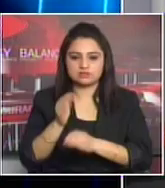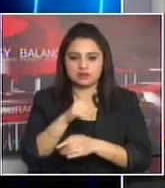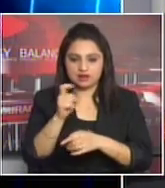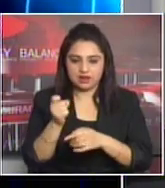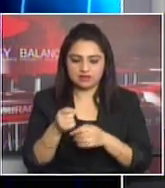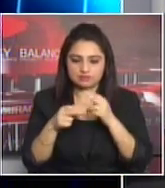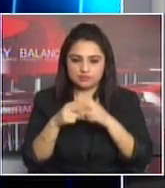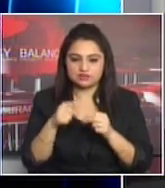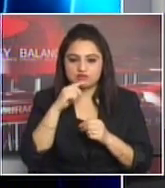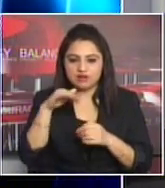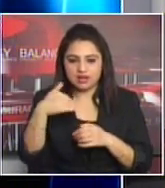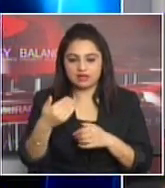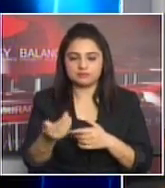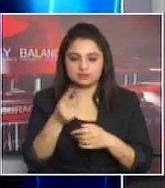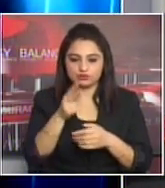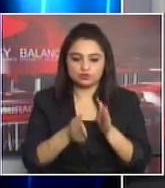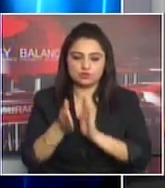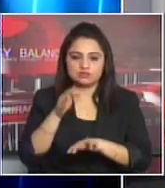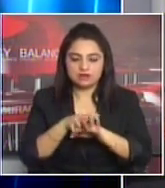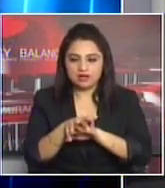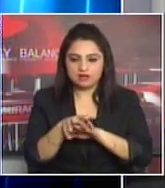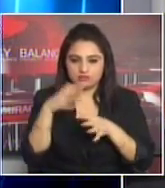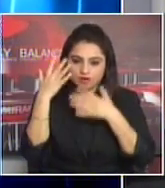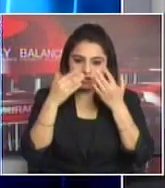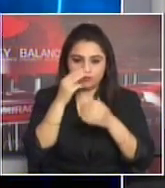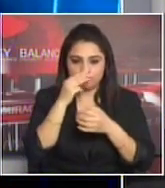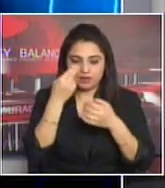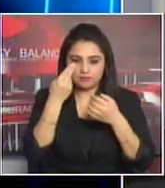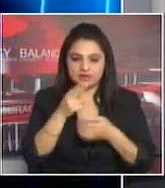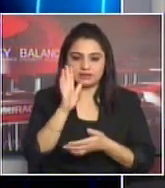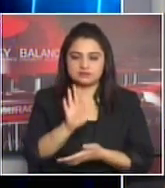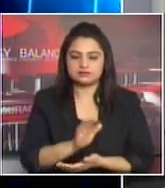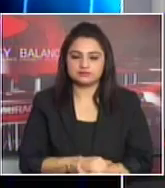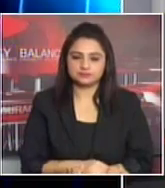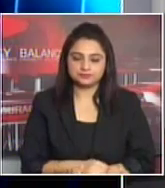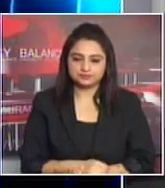बजेट नआएपछि ती योजनाहरू अलपत्र परेका हुन्।